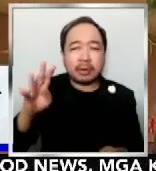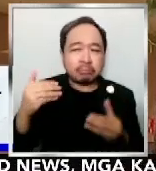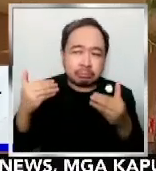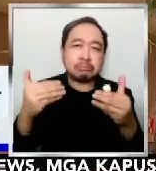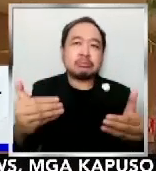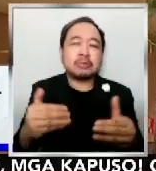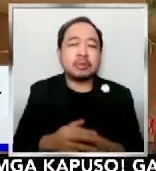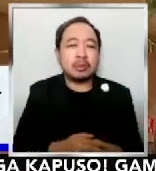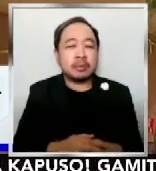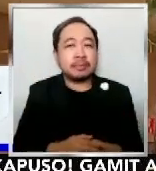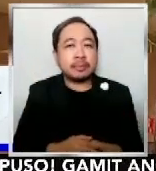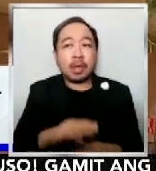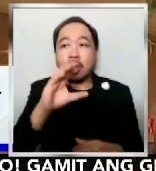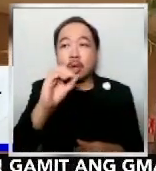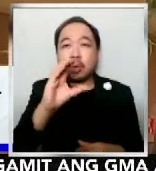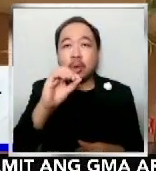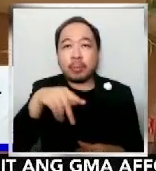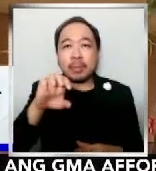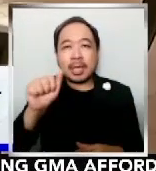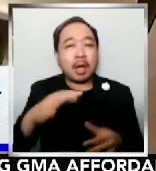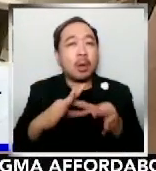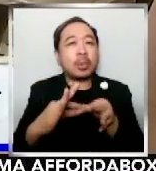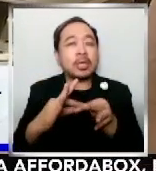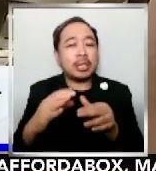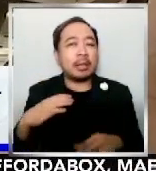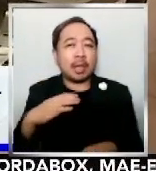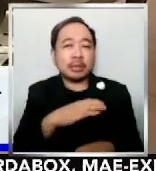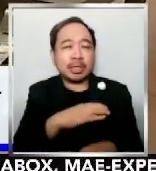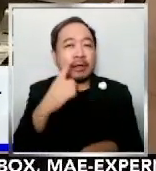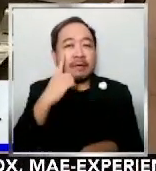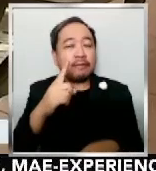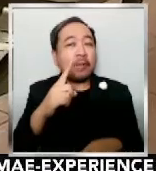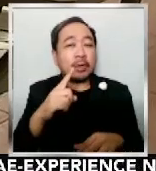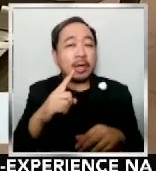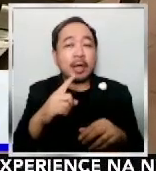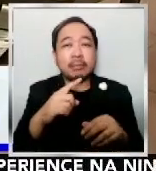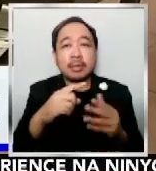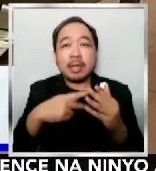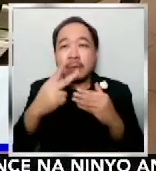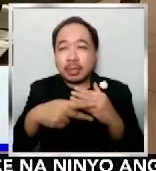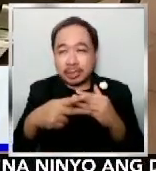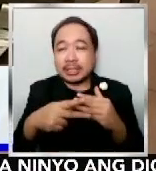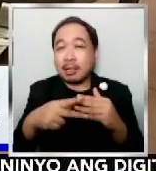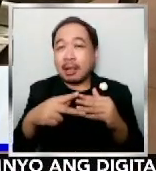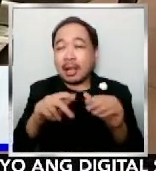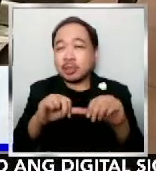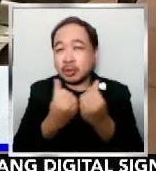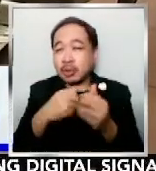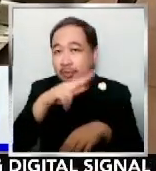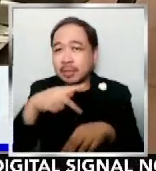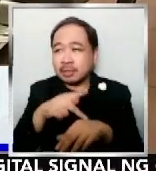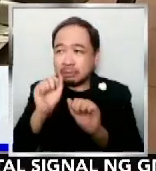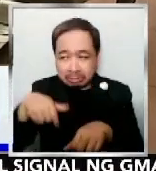Ang COCOPEA o Coordinating Council of Private Educational Associations of the Philippines umapela na rin kay VP Sara na alisin ang ban